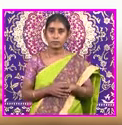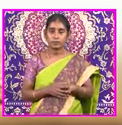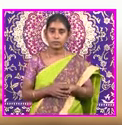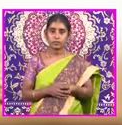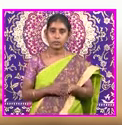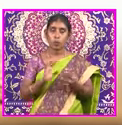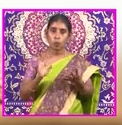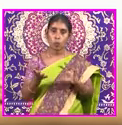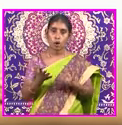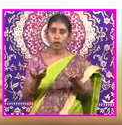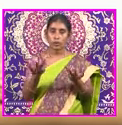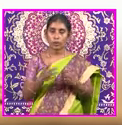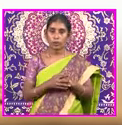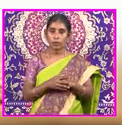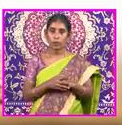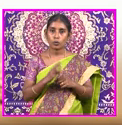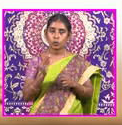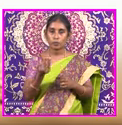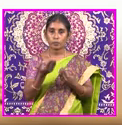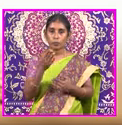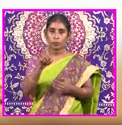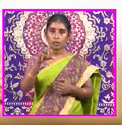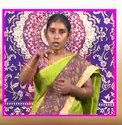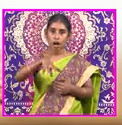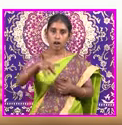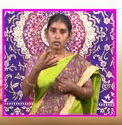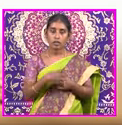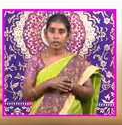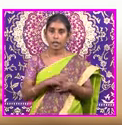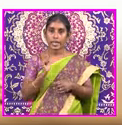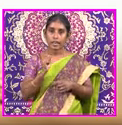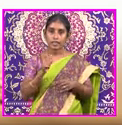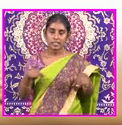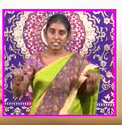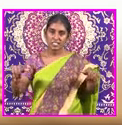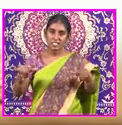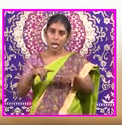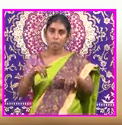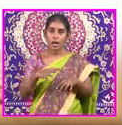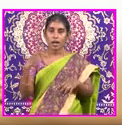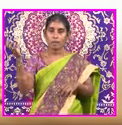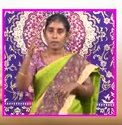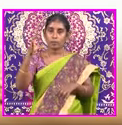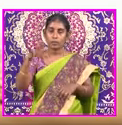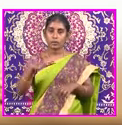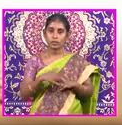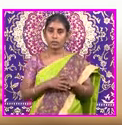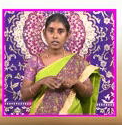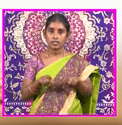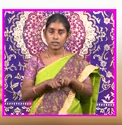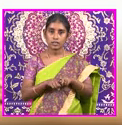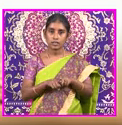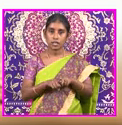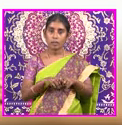அழைக்கப்படுகிறது. அதே போல ஐசோஹில், சூரியனுடைய வெளிச்சம் எங்கெல்லாம் சமமாக இருக்குதோ அந்த